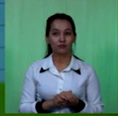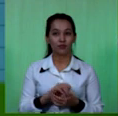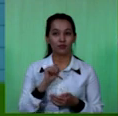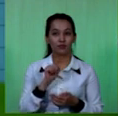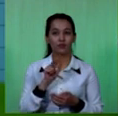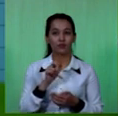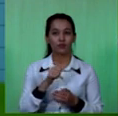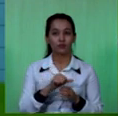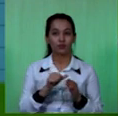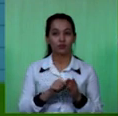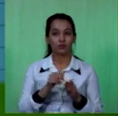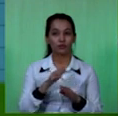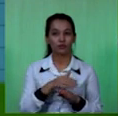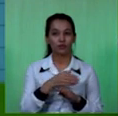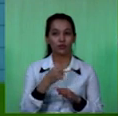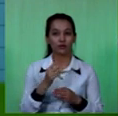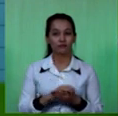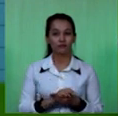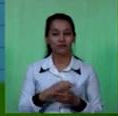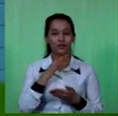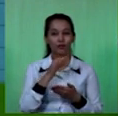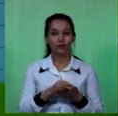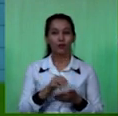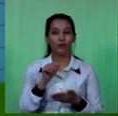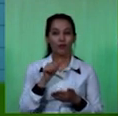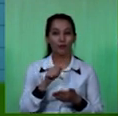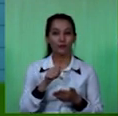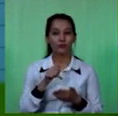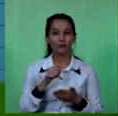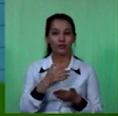bo'lsak, natija 658.